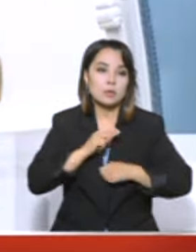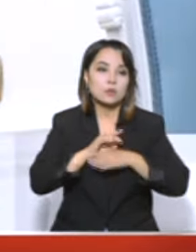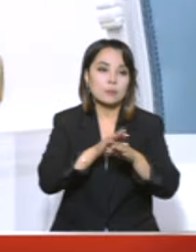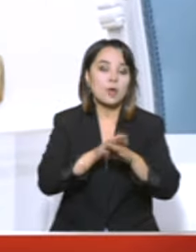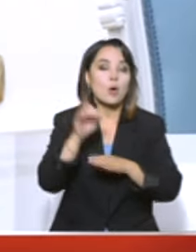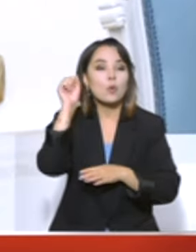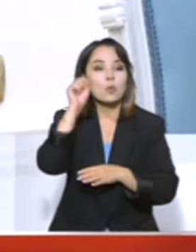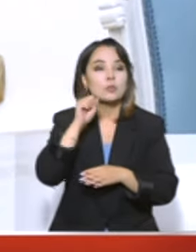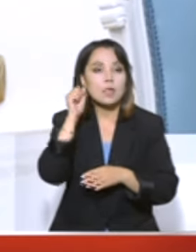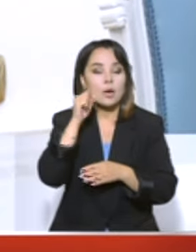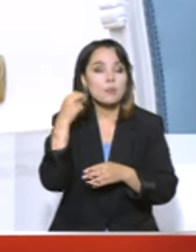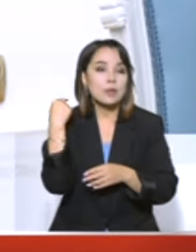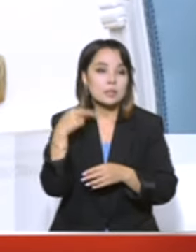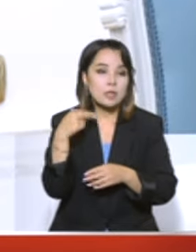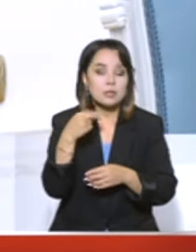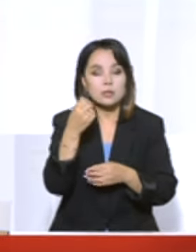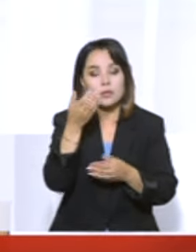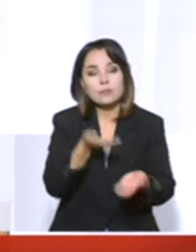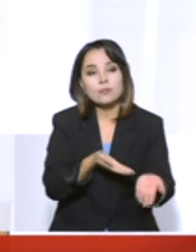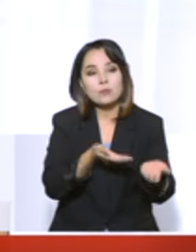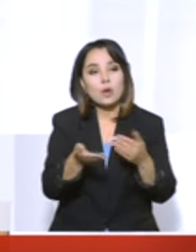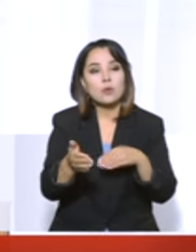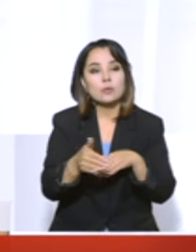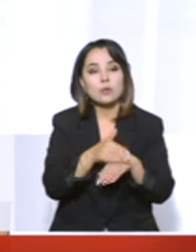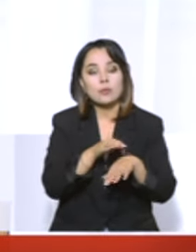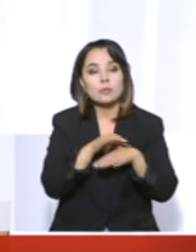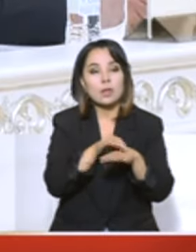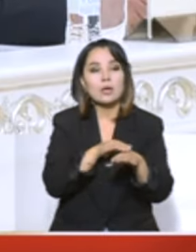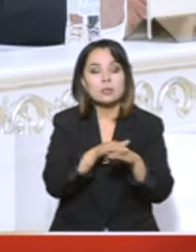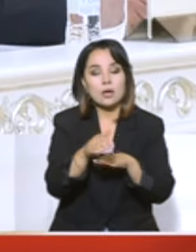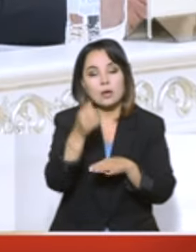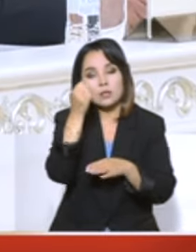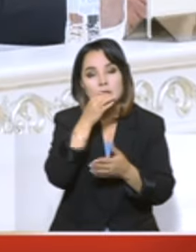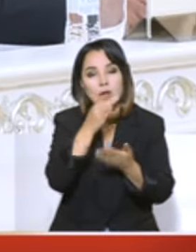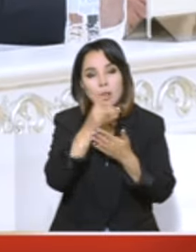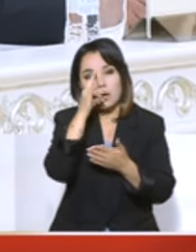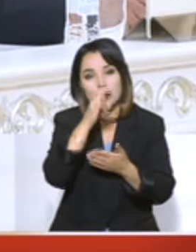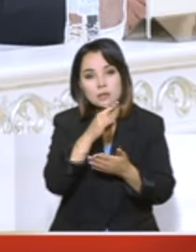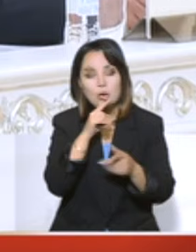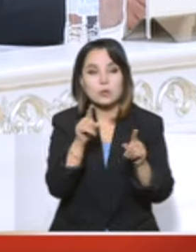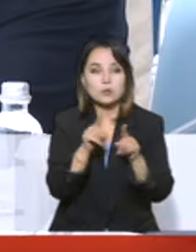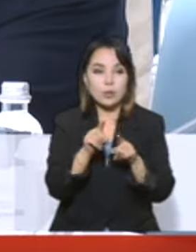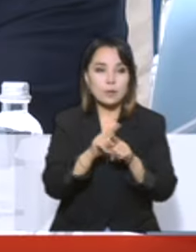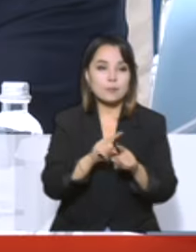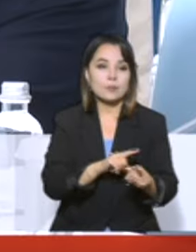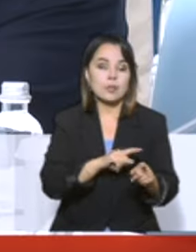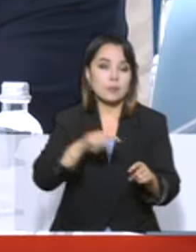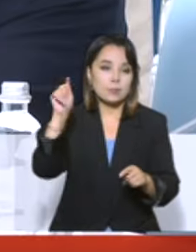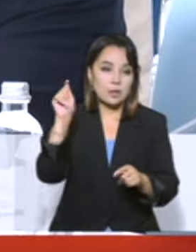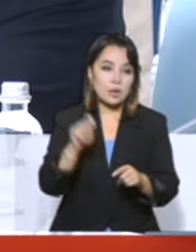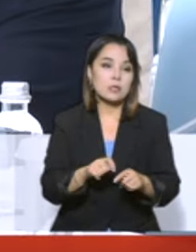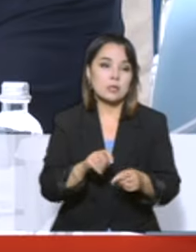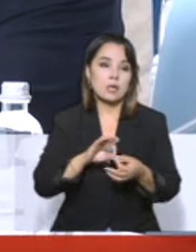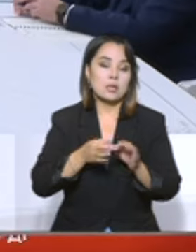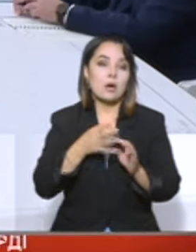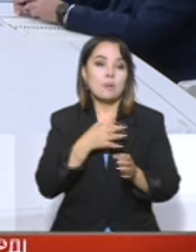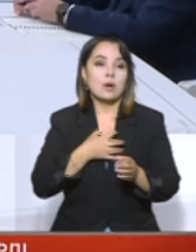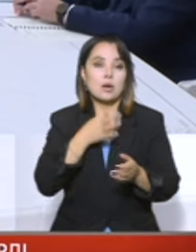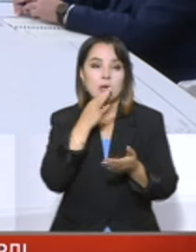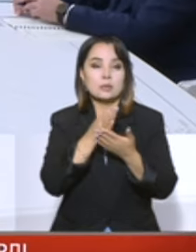президенті көрсеткен сый-құрмет үшін Қасым-Жомарт Тоқаевқа алғыс айтып, Қазақстанға жасалған мемлекеттік сапарының маңызына